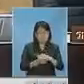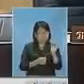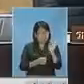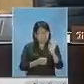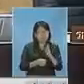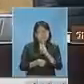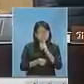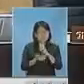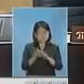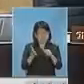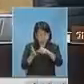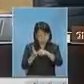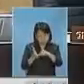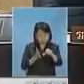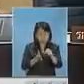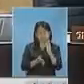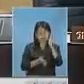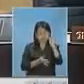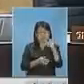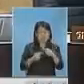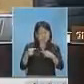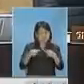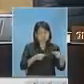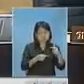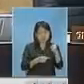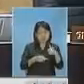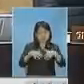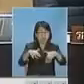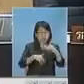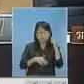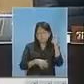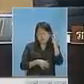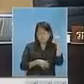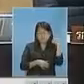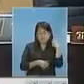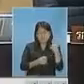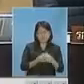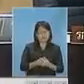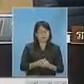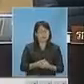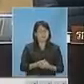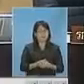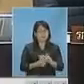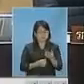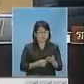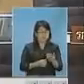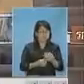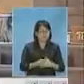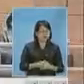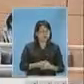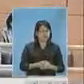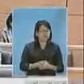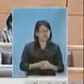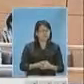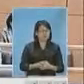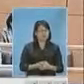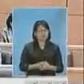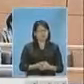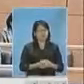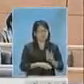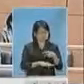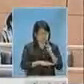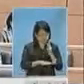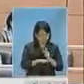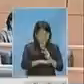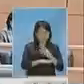ท่านจะได้พูดต่อเพะประชาชนกำลังฟังนะครับนะครับเชิญฮะท่านประธานที่